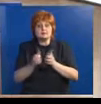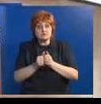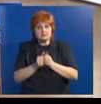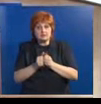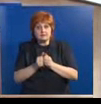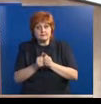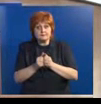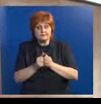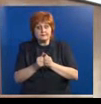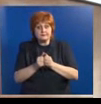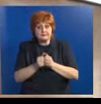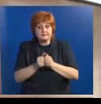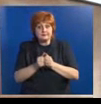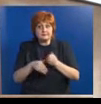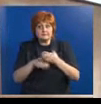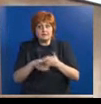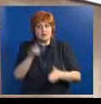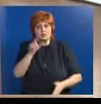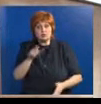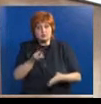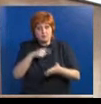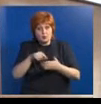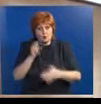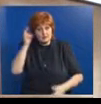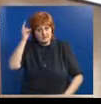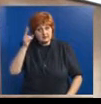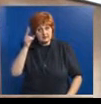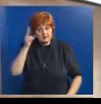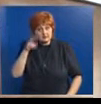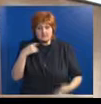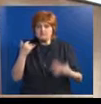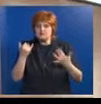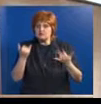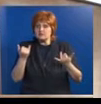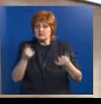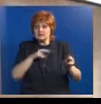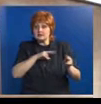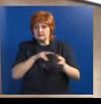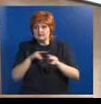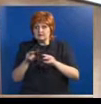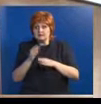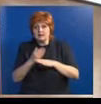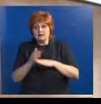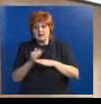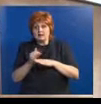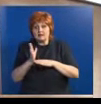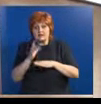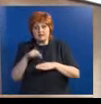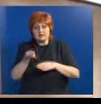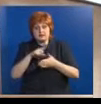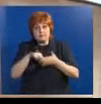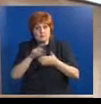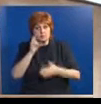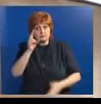подозреваемых сотрудникам полиции оказали жители города Невинномысска. В настоящее время следственным отделом отдела МВД России по городу